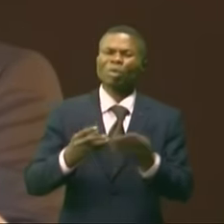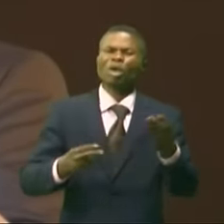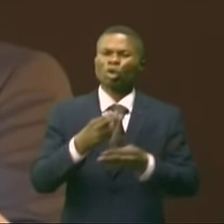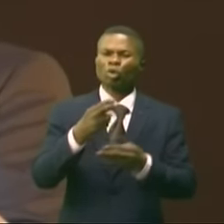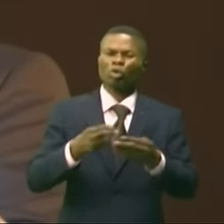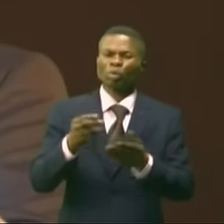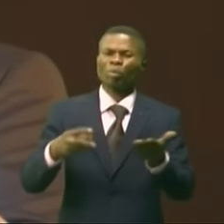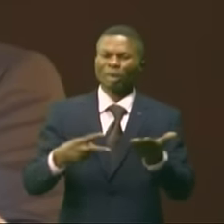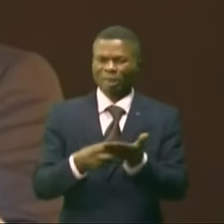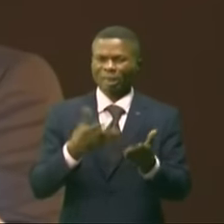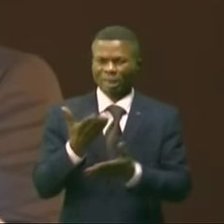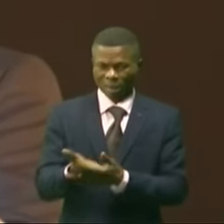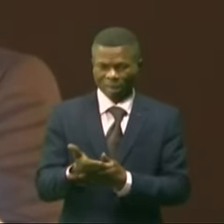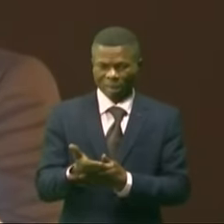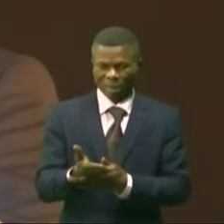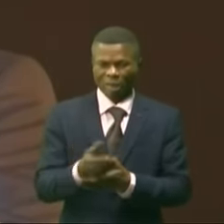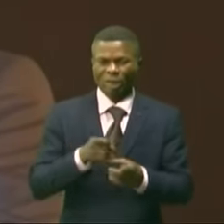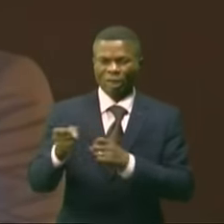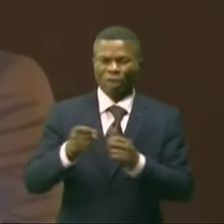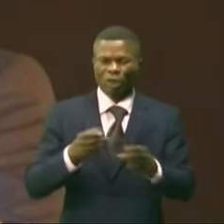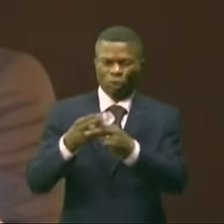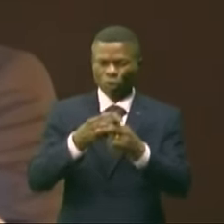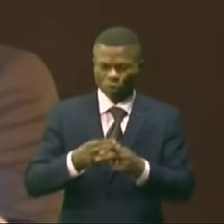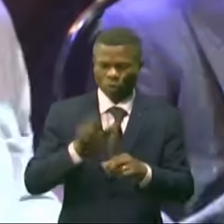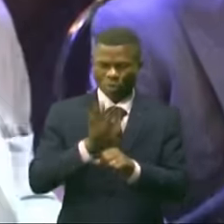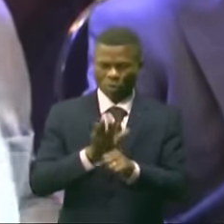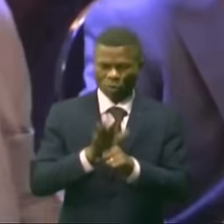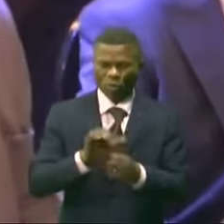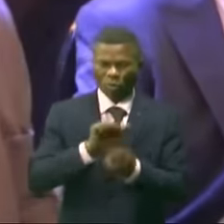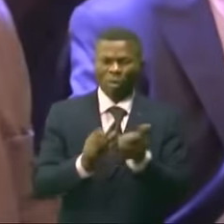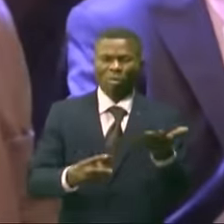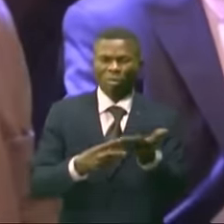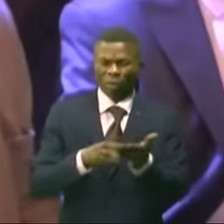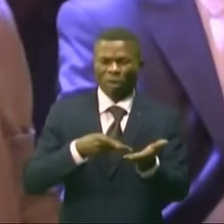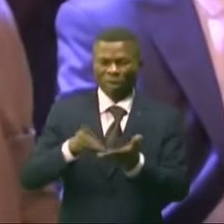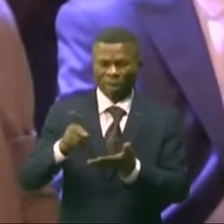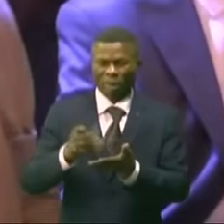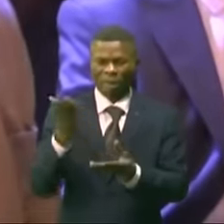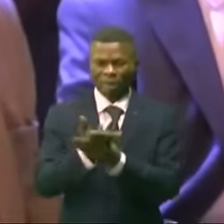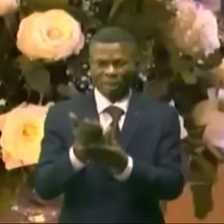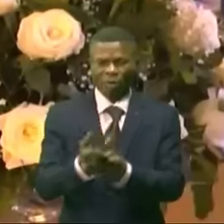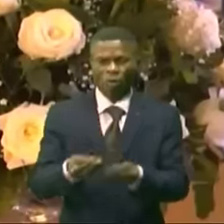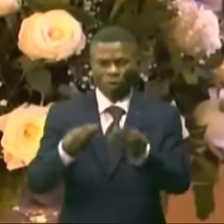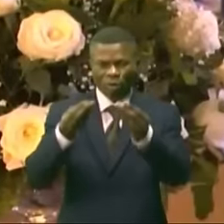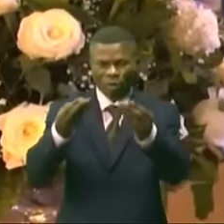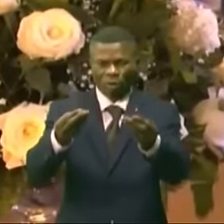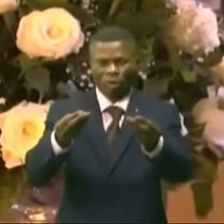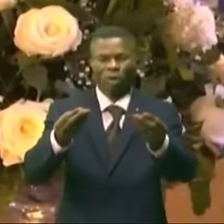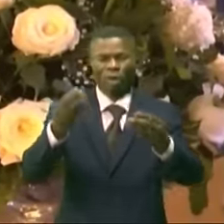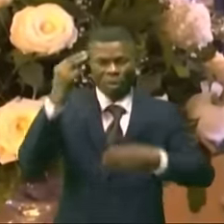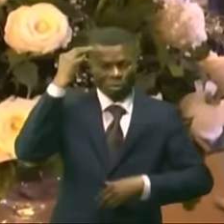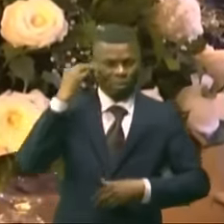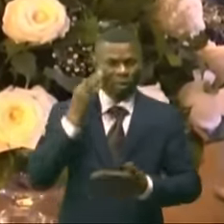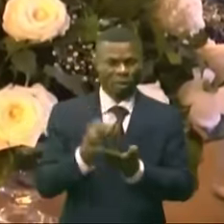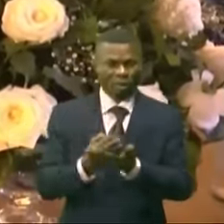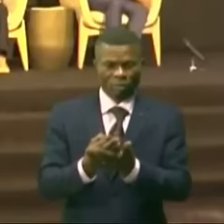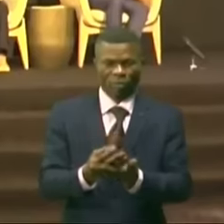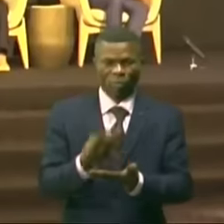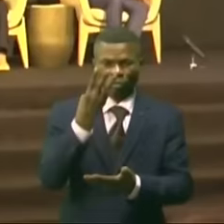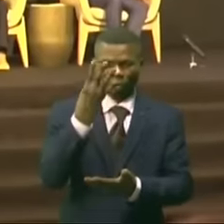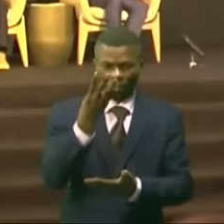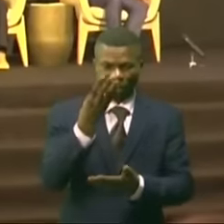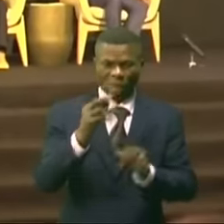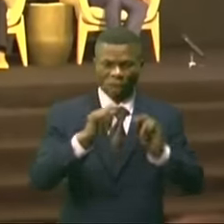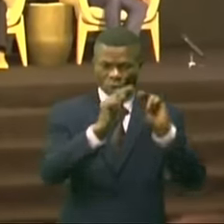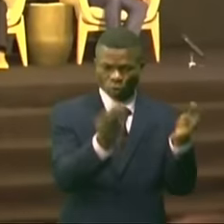victimes il faut une bonne gestion de contrôles fiscaux un mémo est à remettre à l'autorité quatre panels ont été